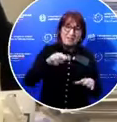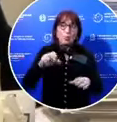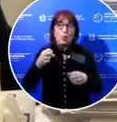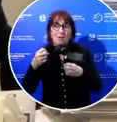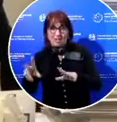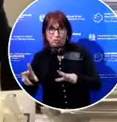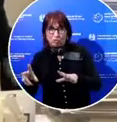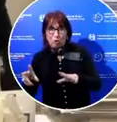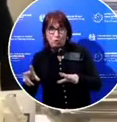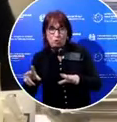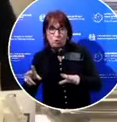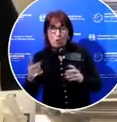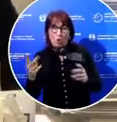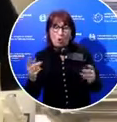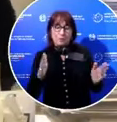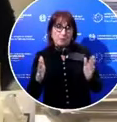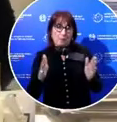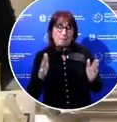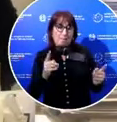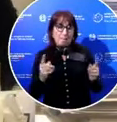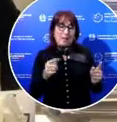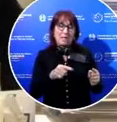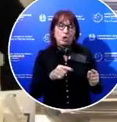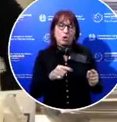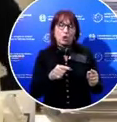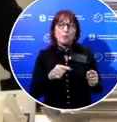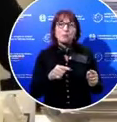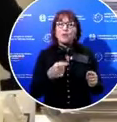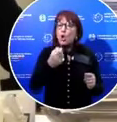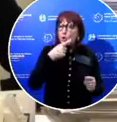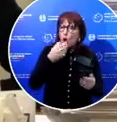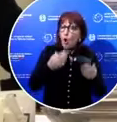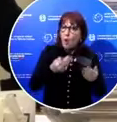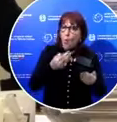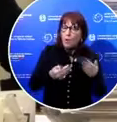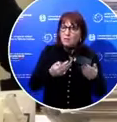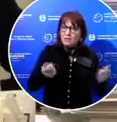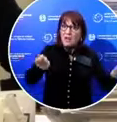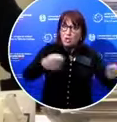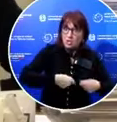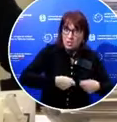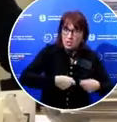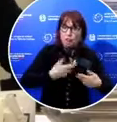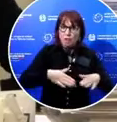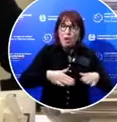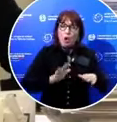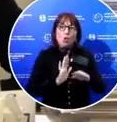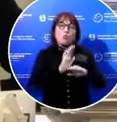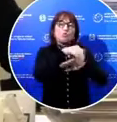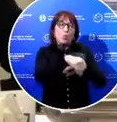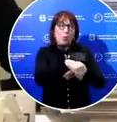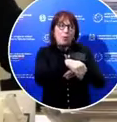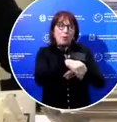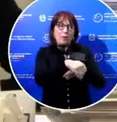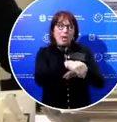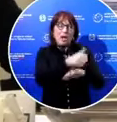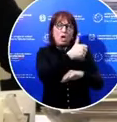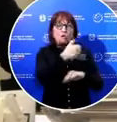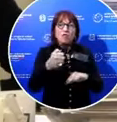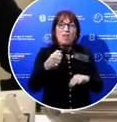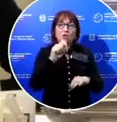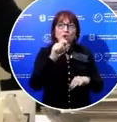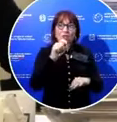2017-2018, anni nei quali i quantitativi di droga sequestrati superavano mediamente le